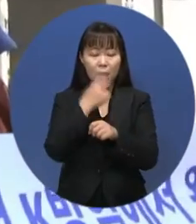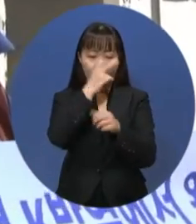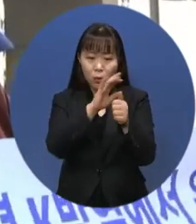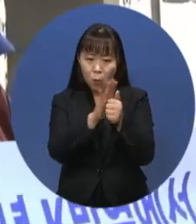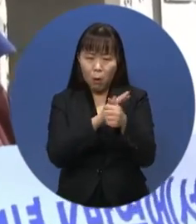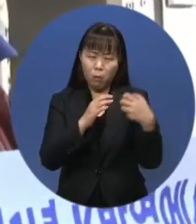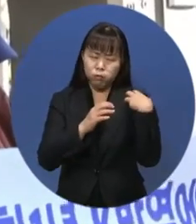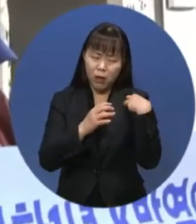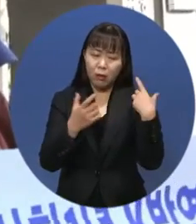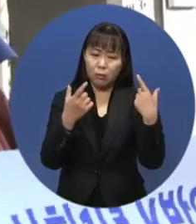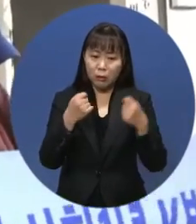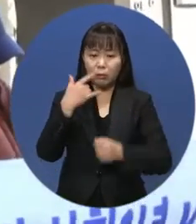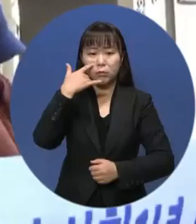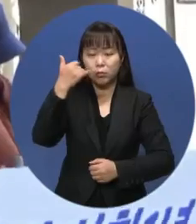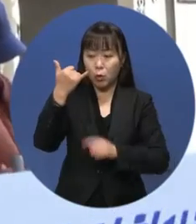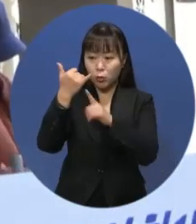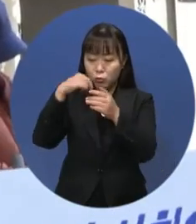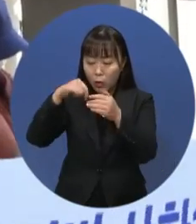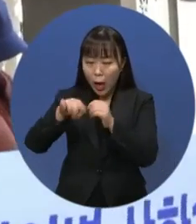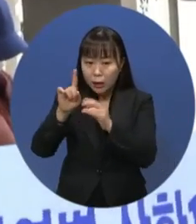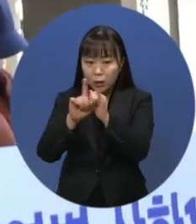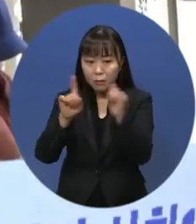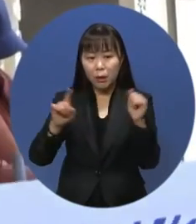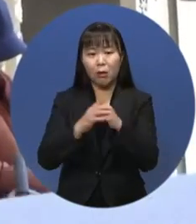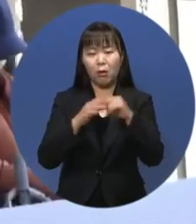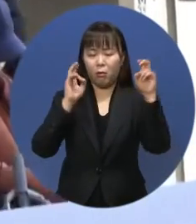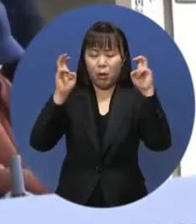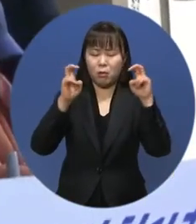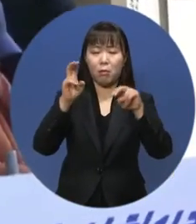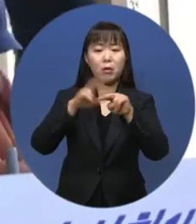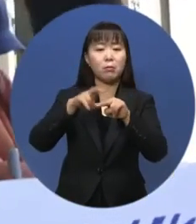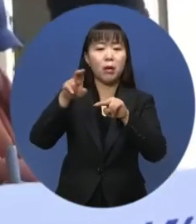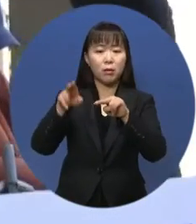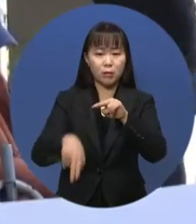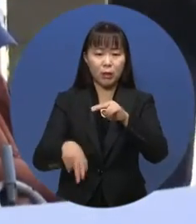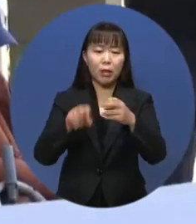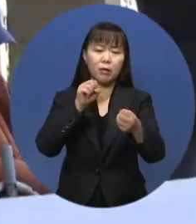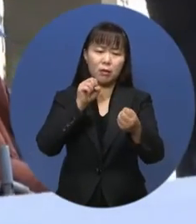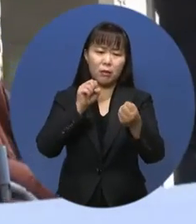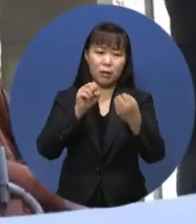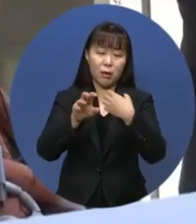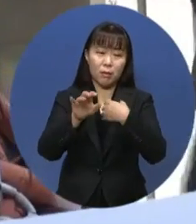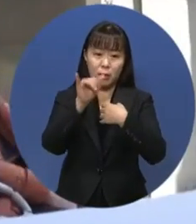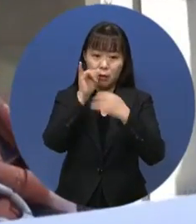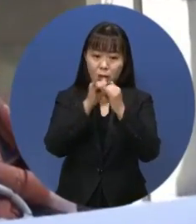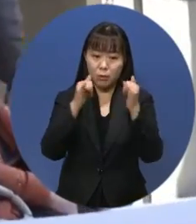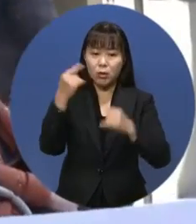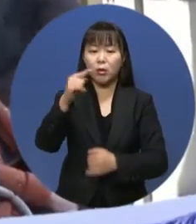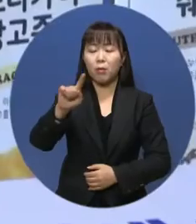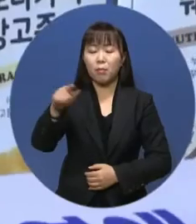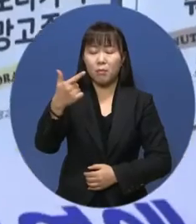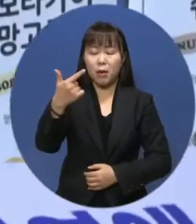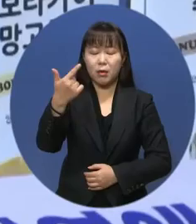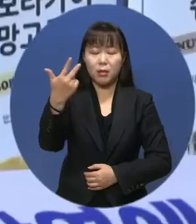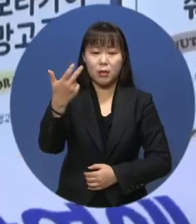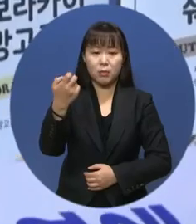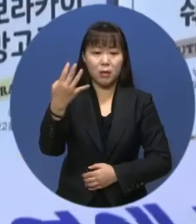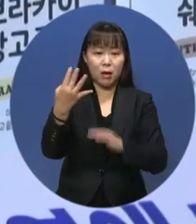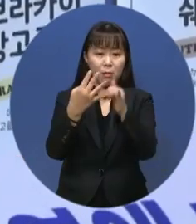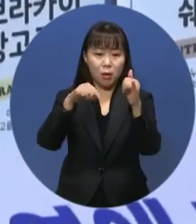부담으로 부모 가운데 한 명이 직장을 그만뒀다는 응답자도 전체 1,174명